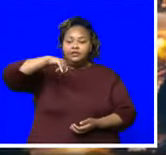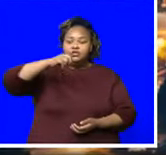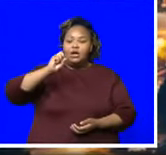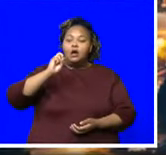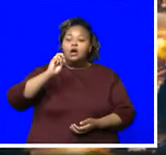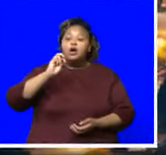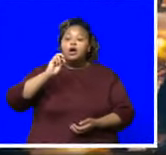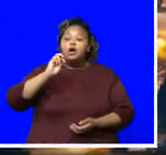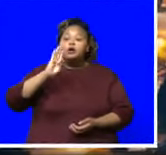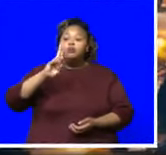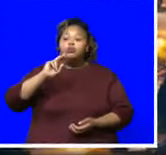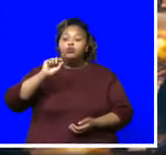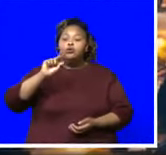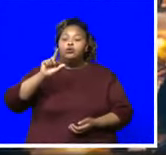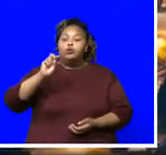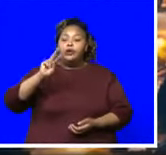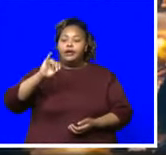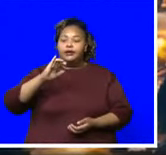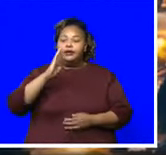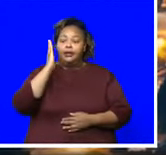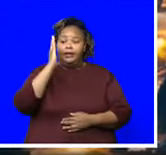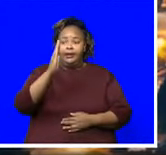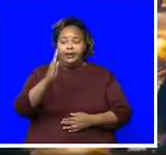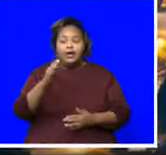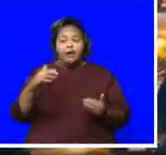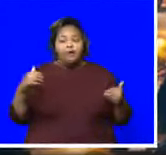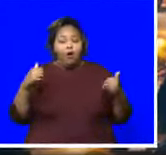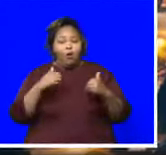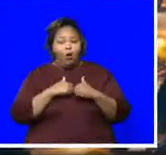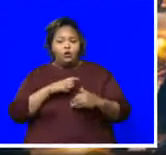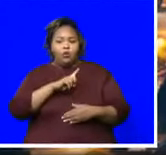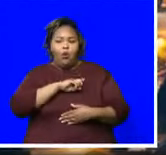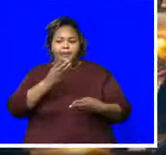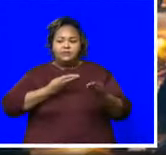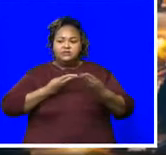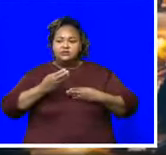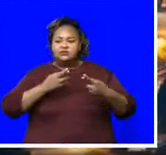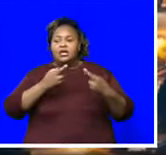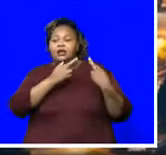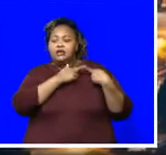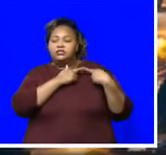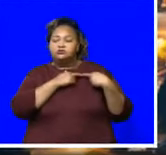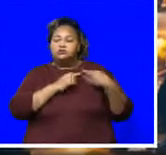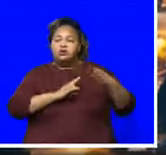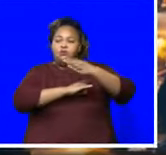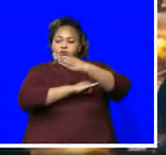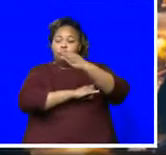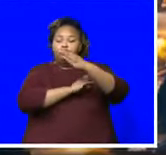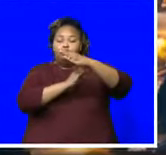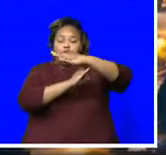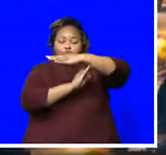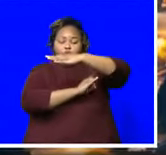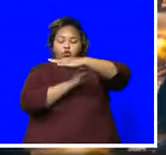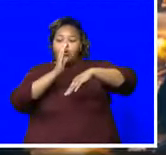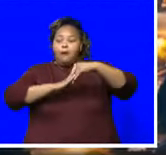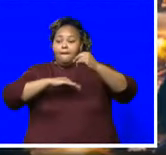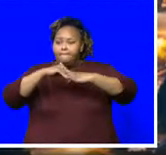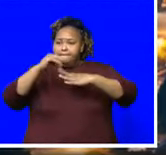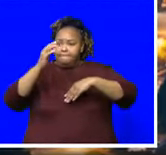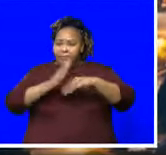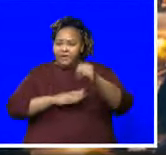le yaniketwa umsebenzi wokwakhiwa kwebhloho kulendzawo. Ungasayiteki indzaba yokuthi le sive sibe nayo lenye ke indlela